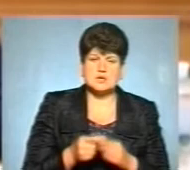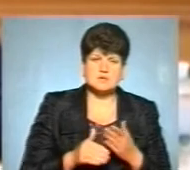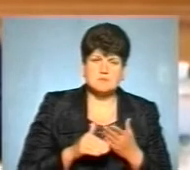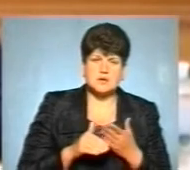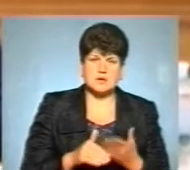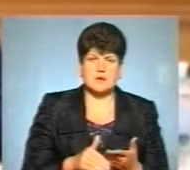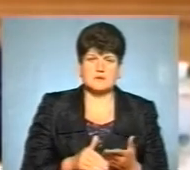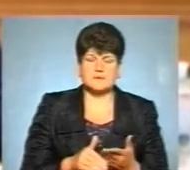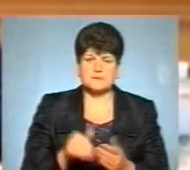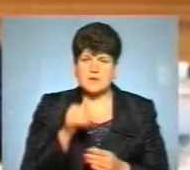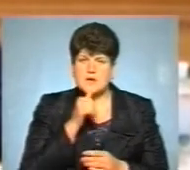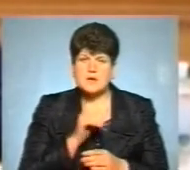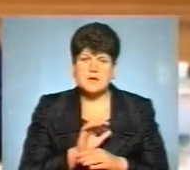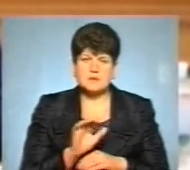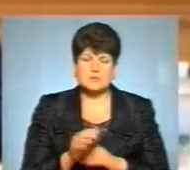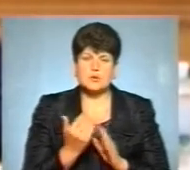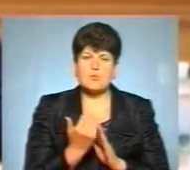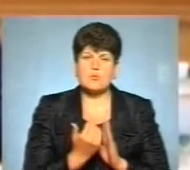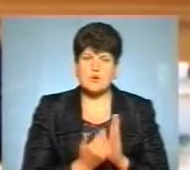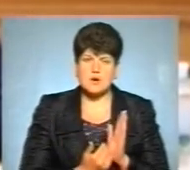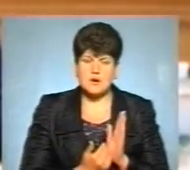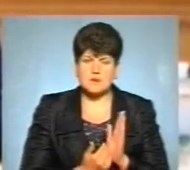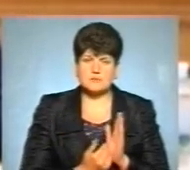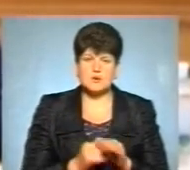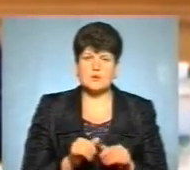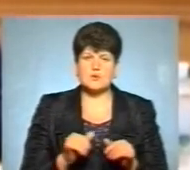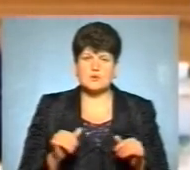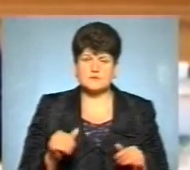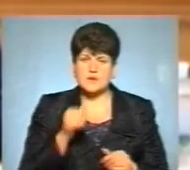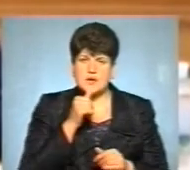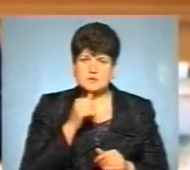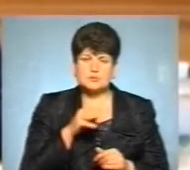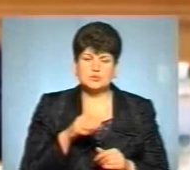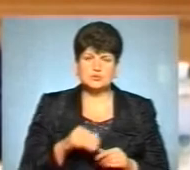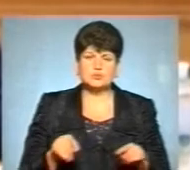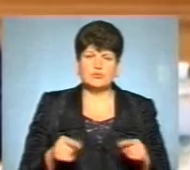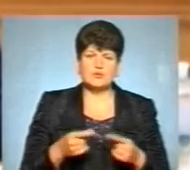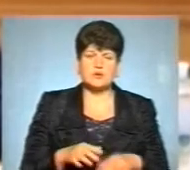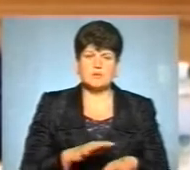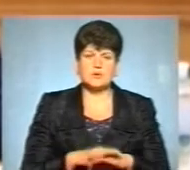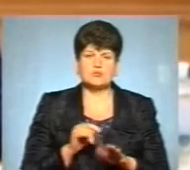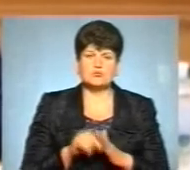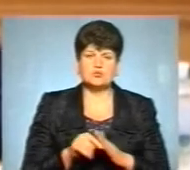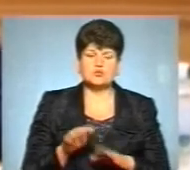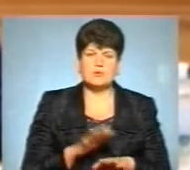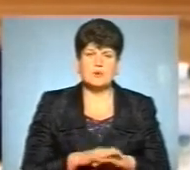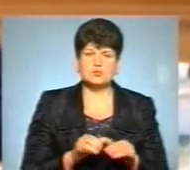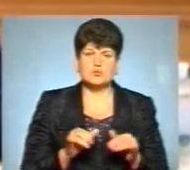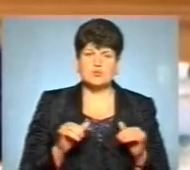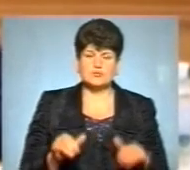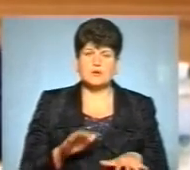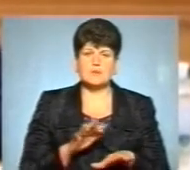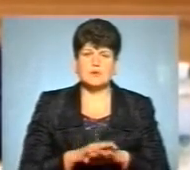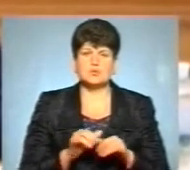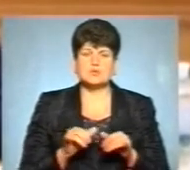і експортні програми розвитку експорту, через створення банку, внутрішнього банку розвитку і банку розвитку